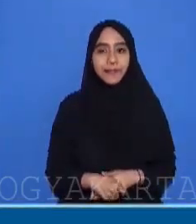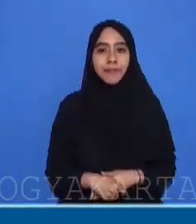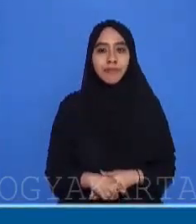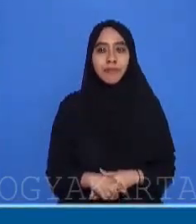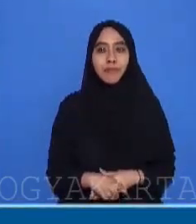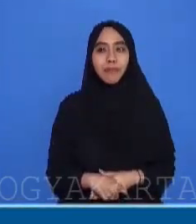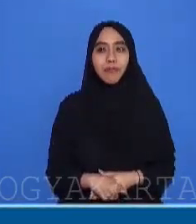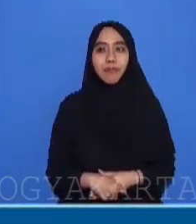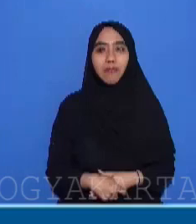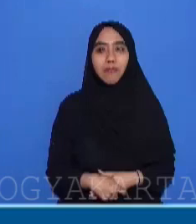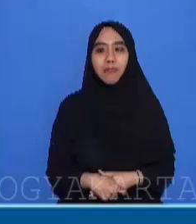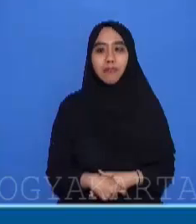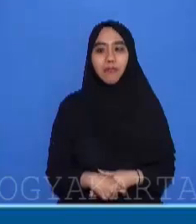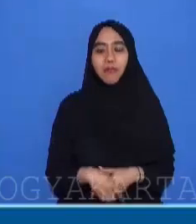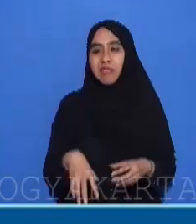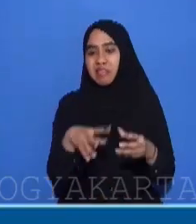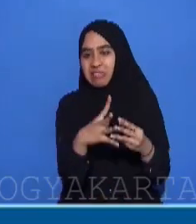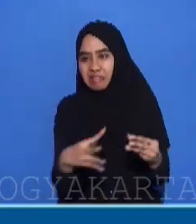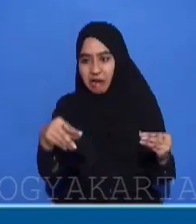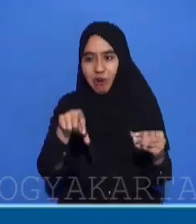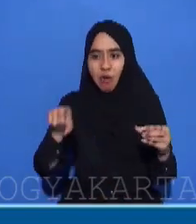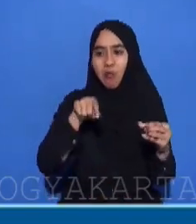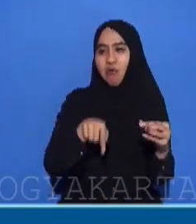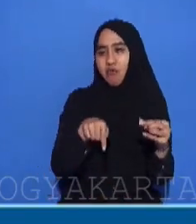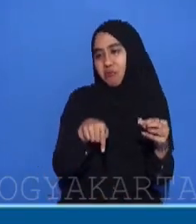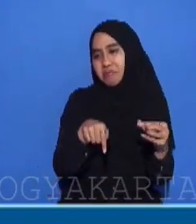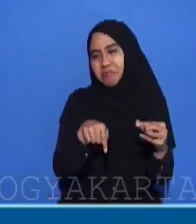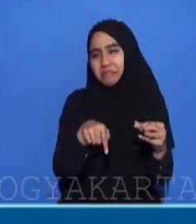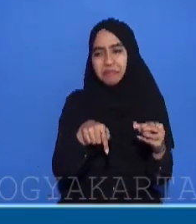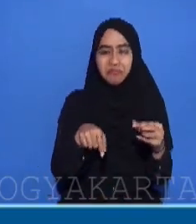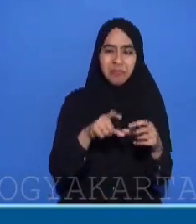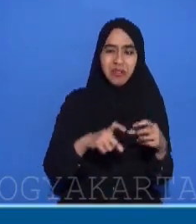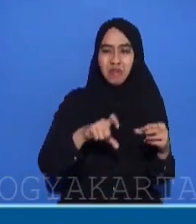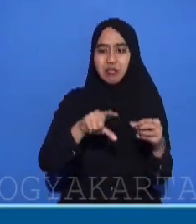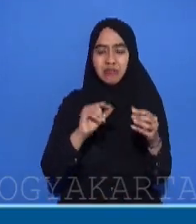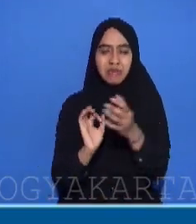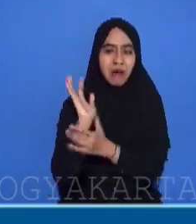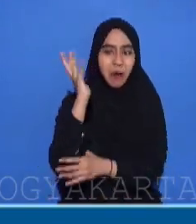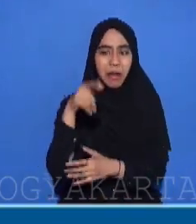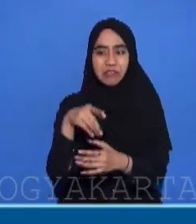su taneman terongjudaken salahunggal taneman janganan ingkang